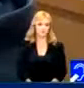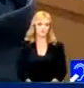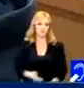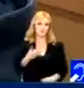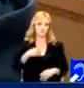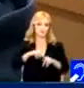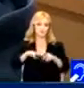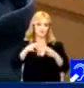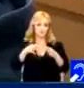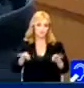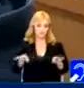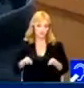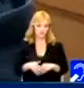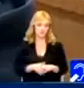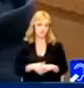la libertate,